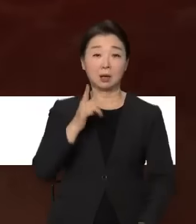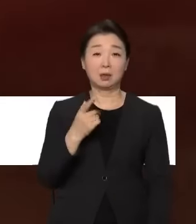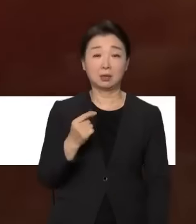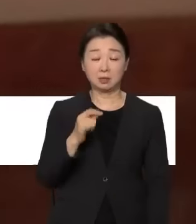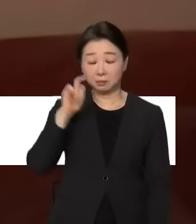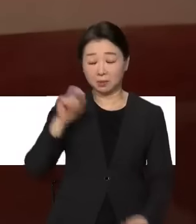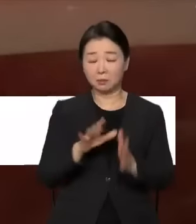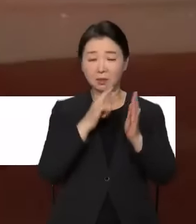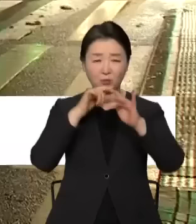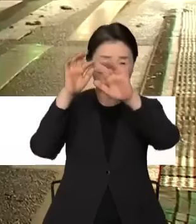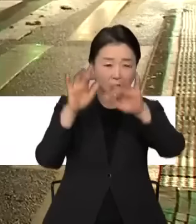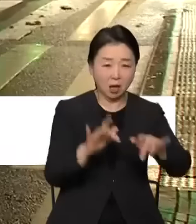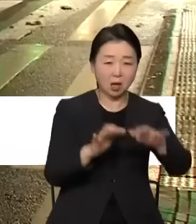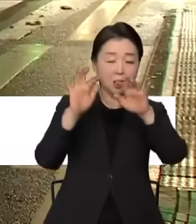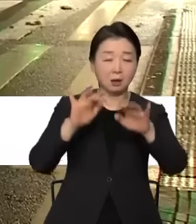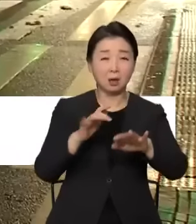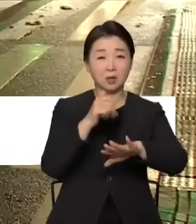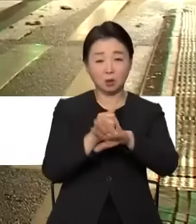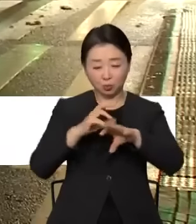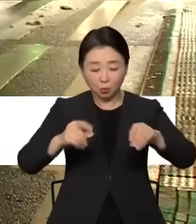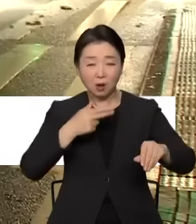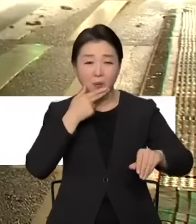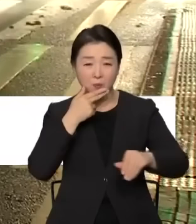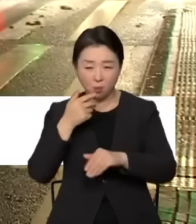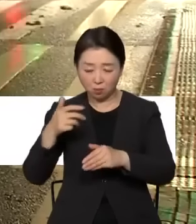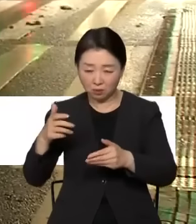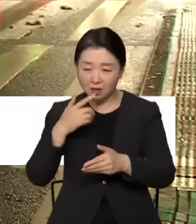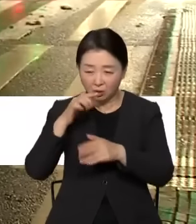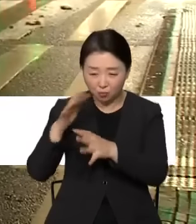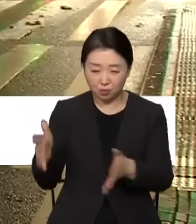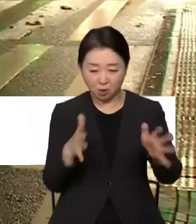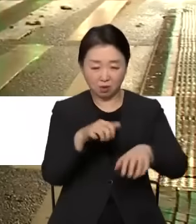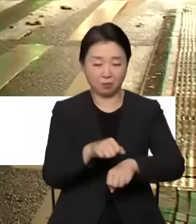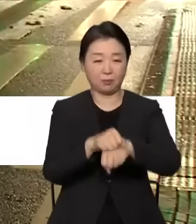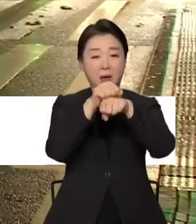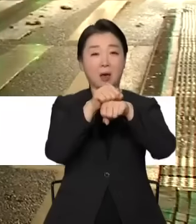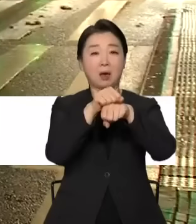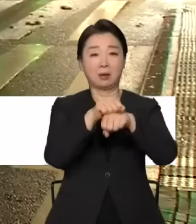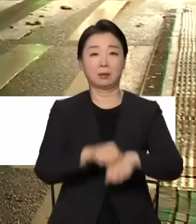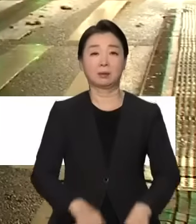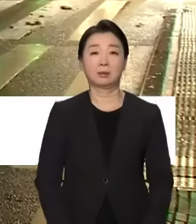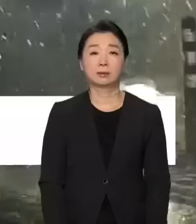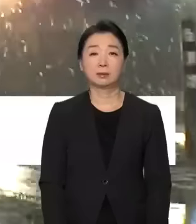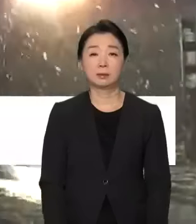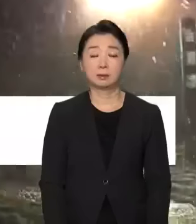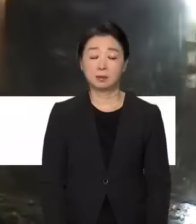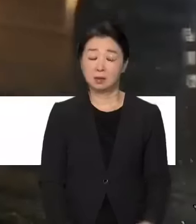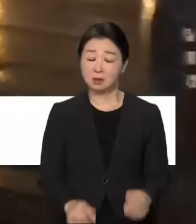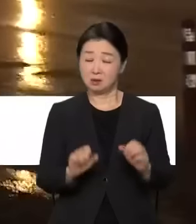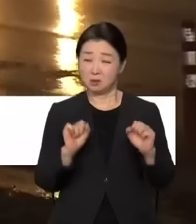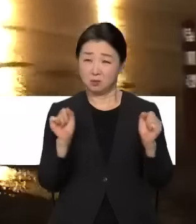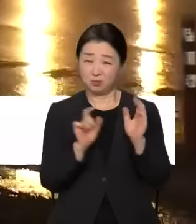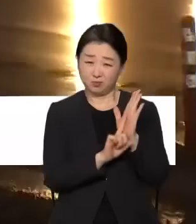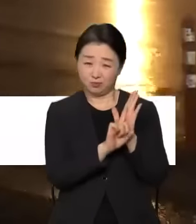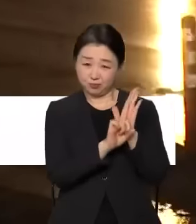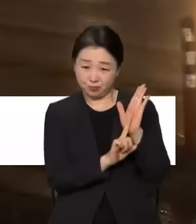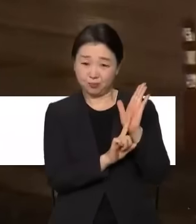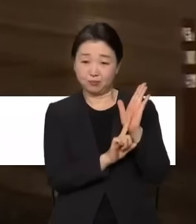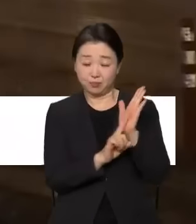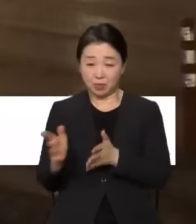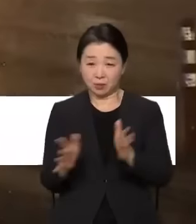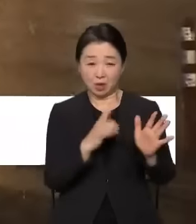양의 눈이 내리는데 녹지 않고 쌓이면서 거리는 온통 눈으로 뒤덮였습니다. 또 기온이 내려가면서 눈이 도로에 얼어붙고